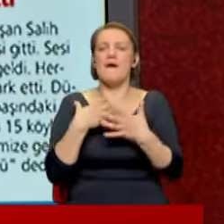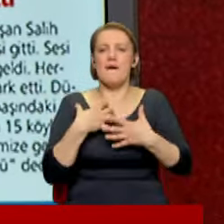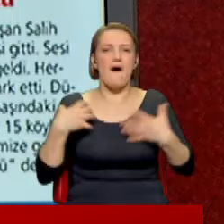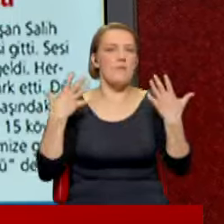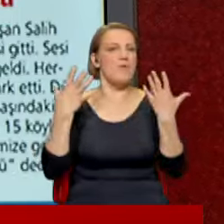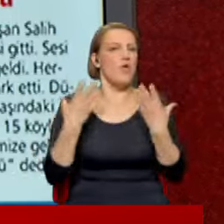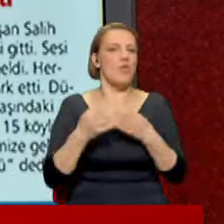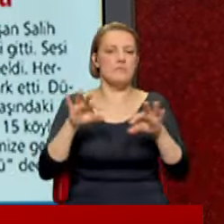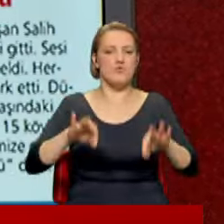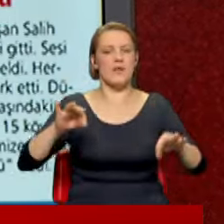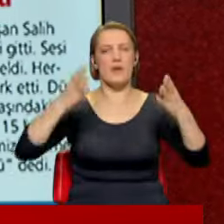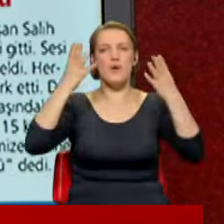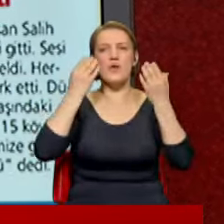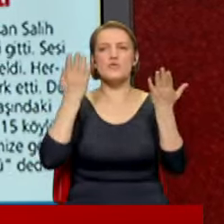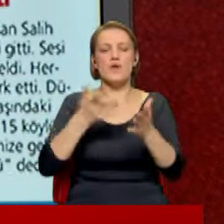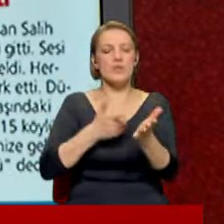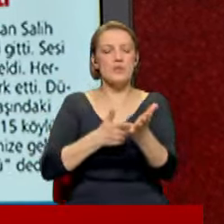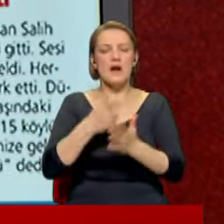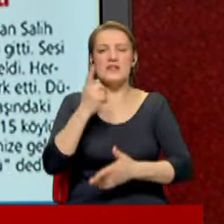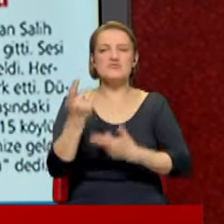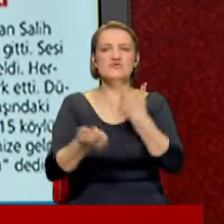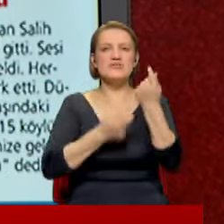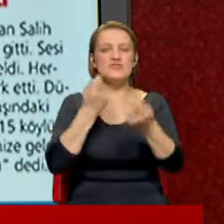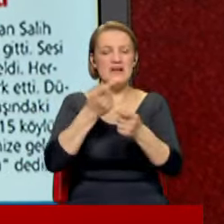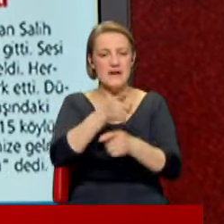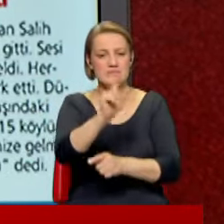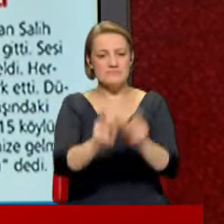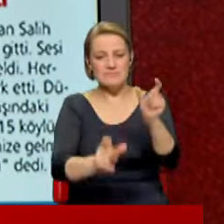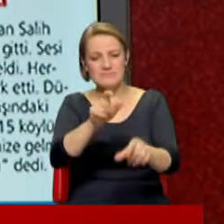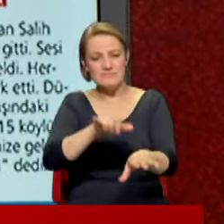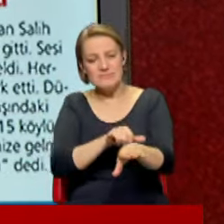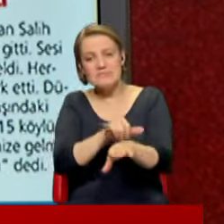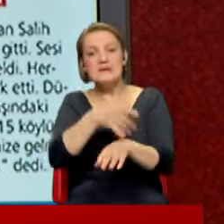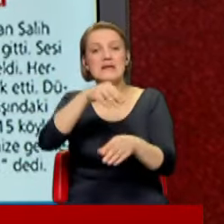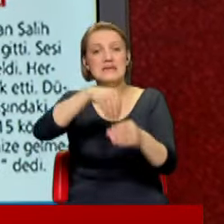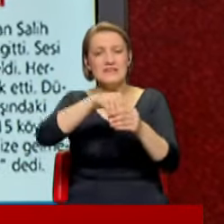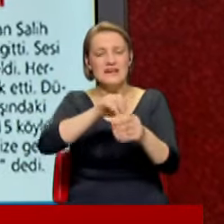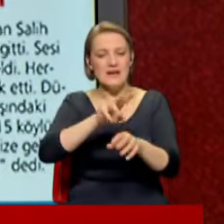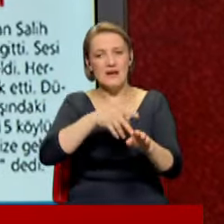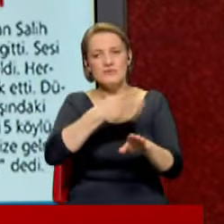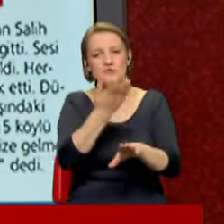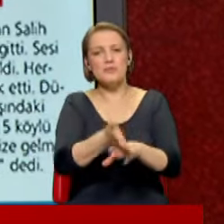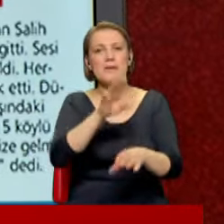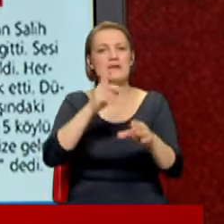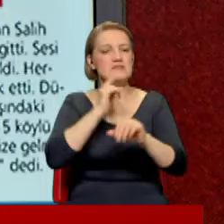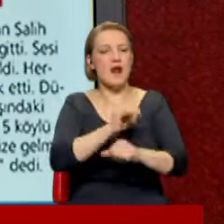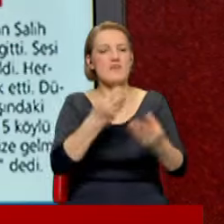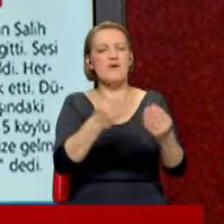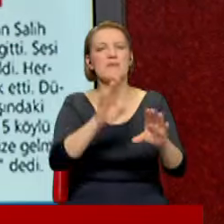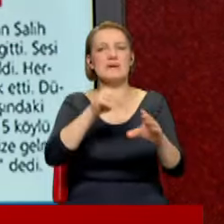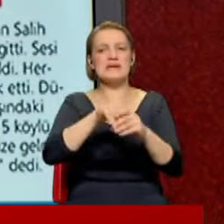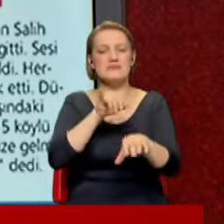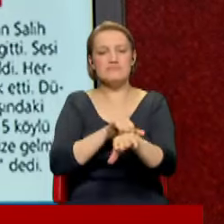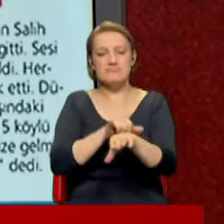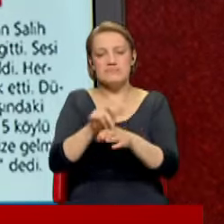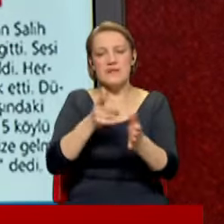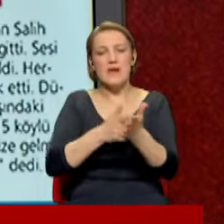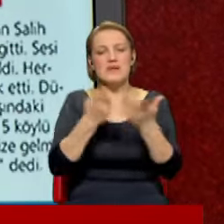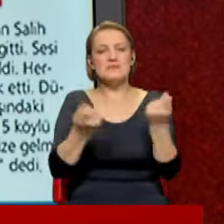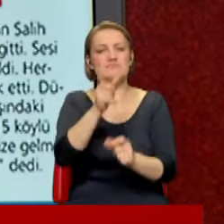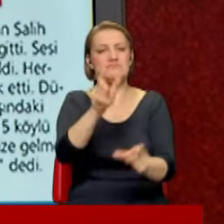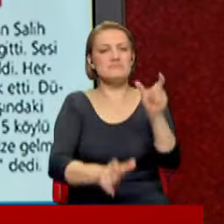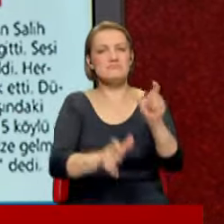da buradan öğreniyoruz. Tarlada çalışanların üzerine düşmemek için manevra yapmış diyor Yeni Çağ Gazetesi. Eğitim uçağının düştüğü tarlada